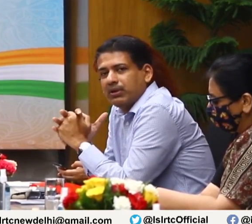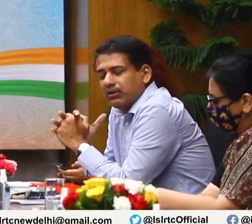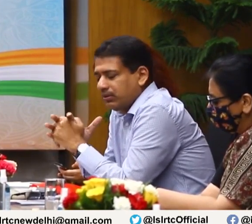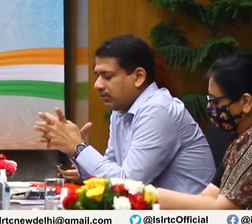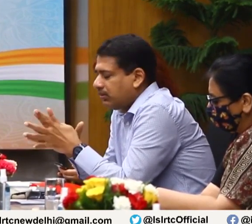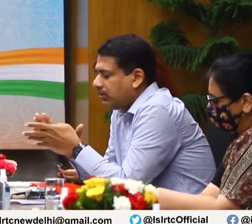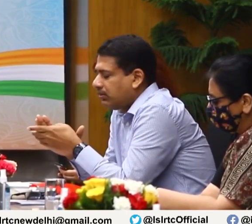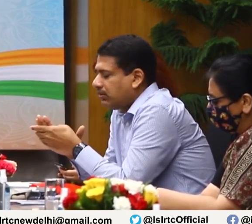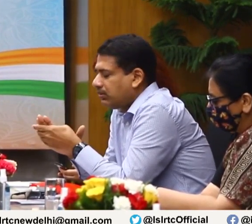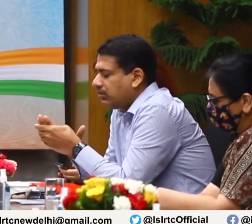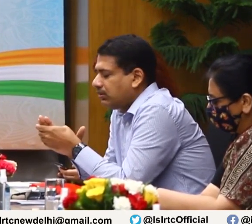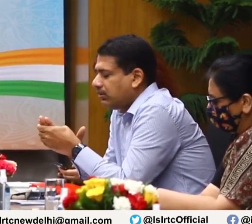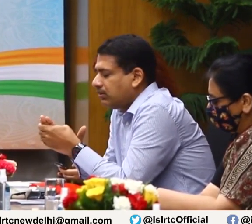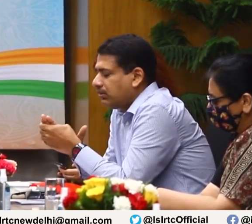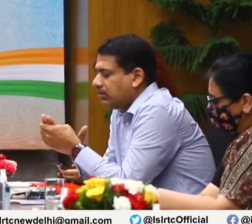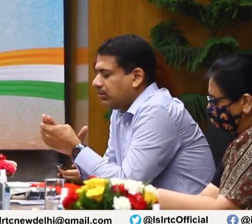इम्पेयरमेंट